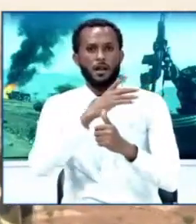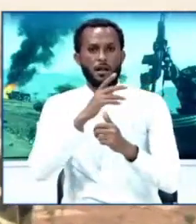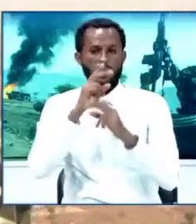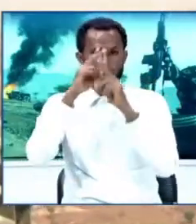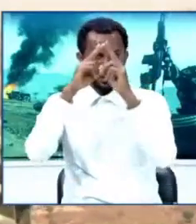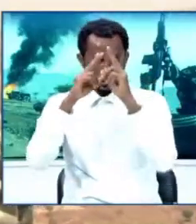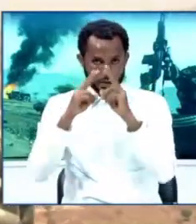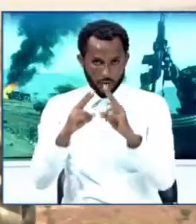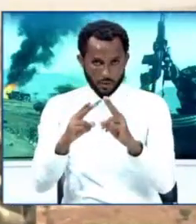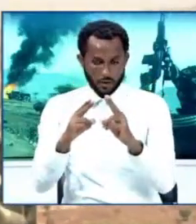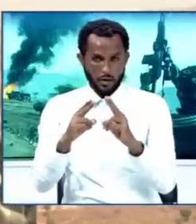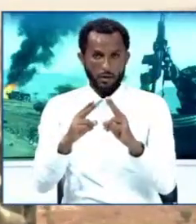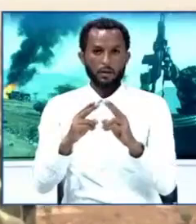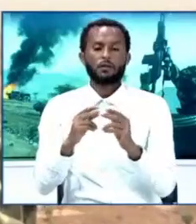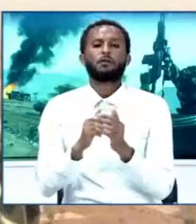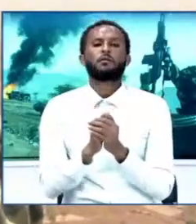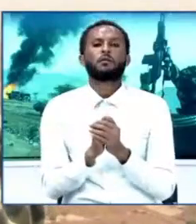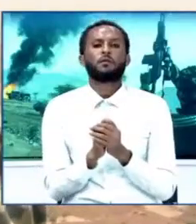ጀነራል